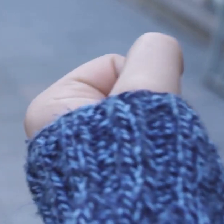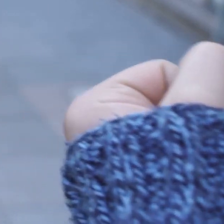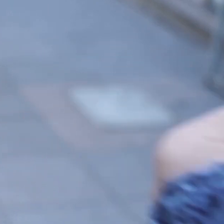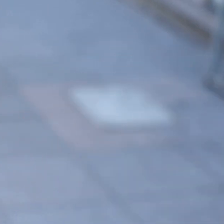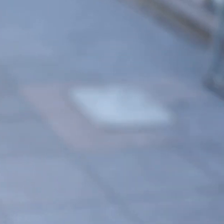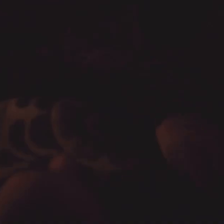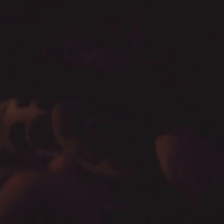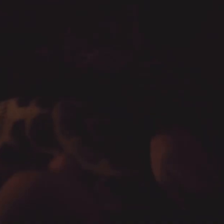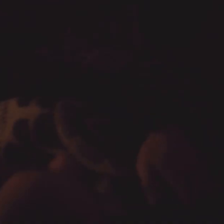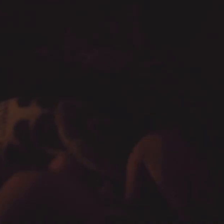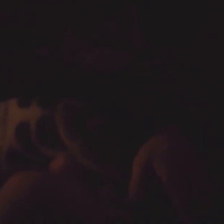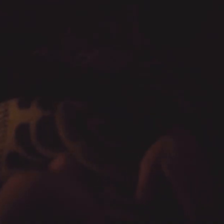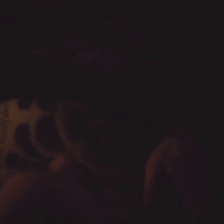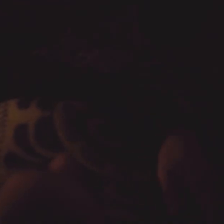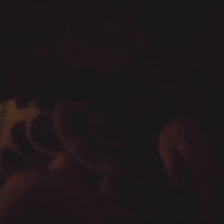aldı.